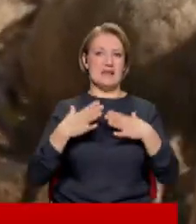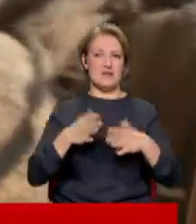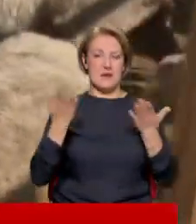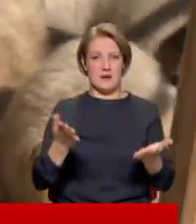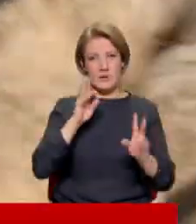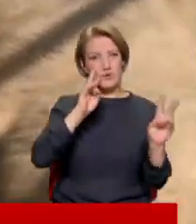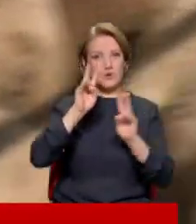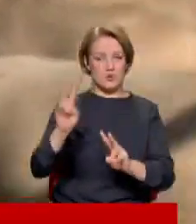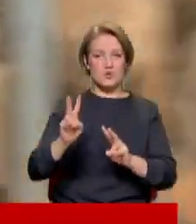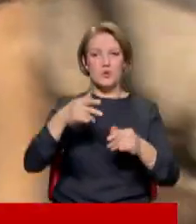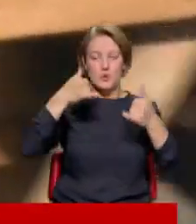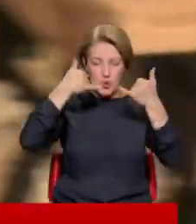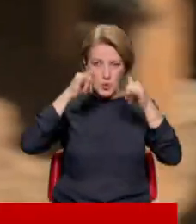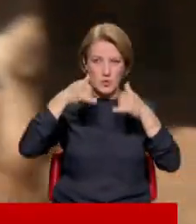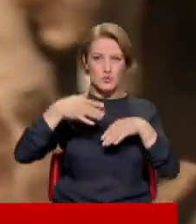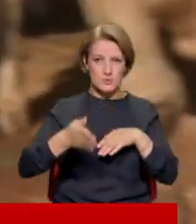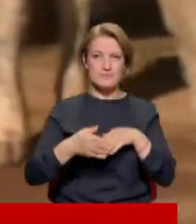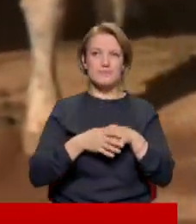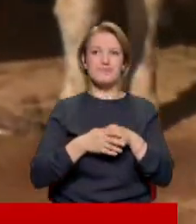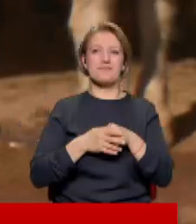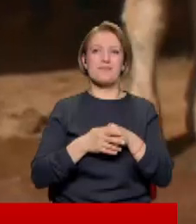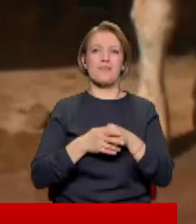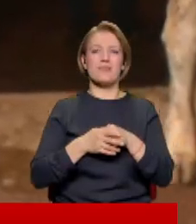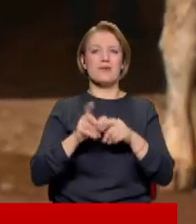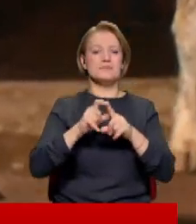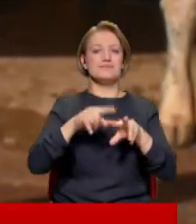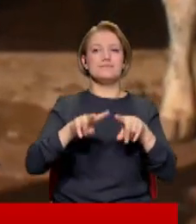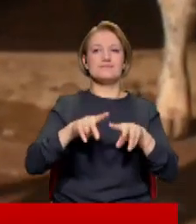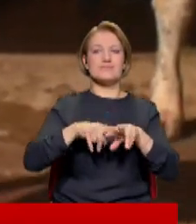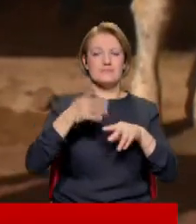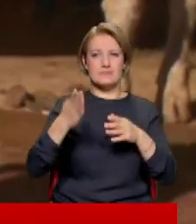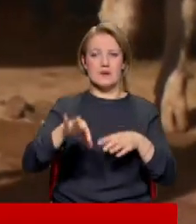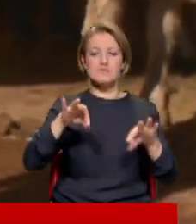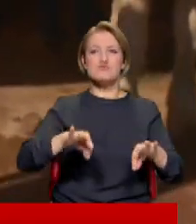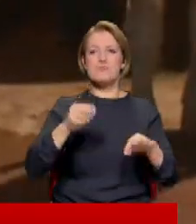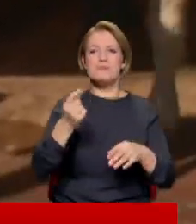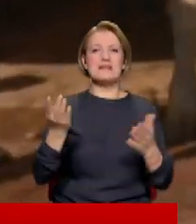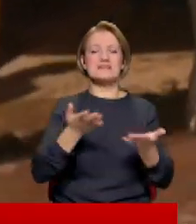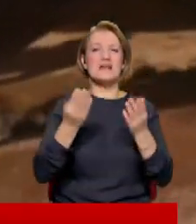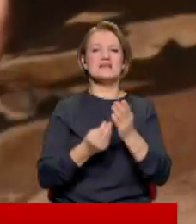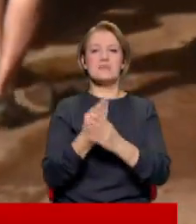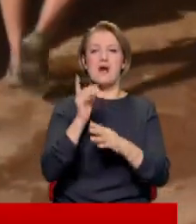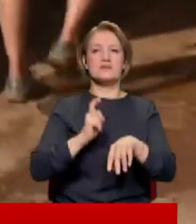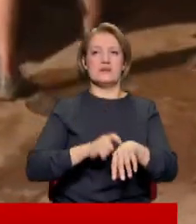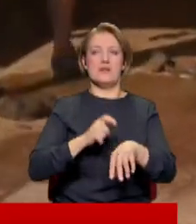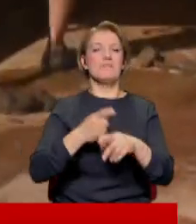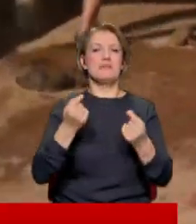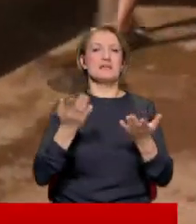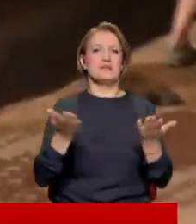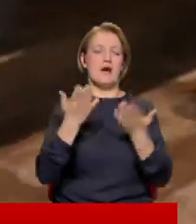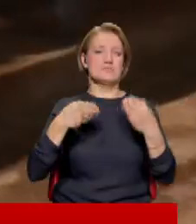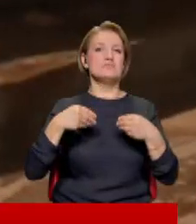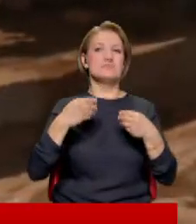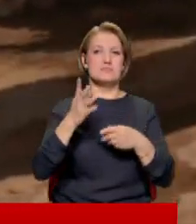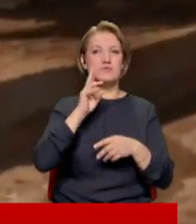işte görüyorsunuz koyunlar. Koyunlar, danalar, tosunlar bugün biraz daha sabah saatleri biraz daha